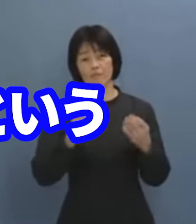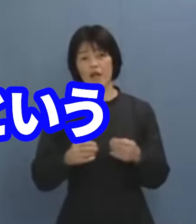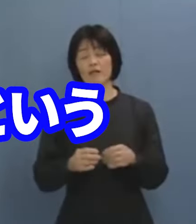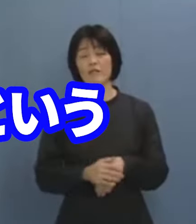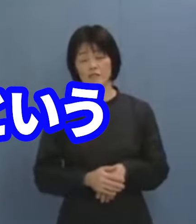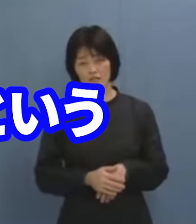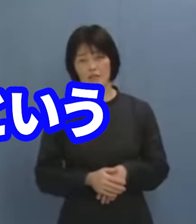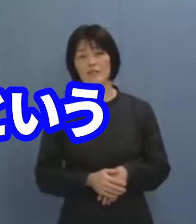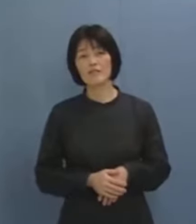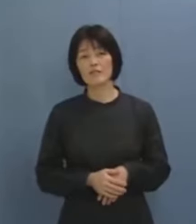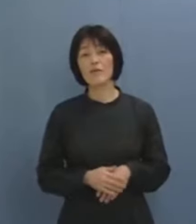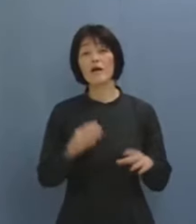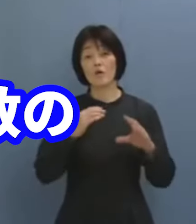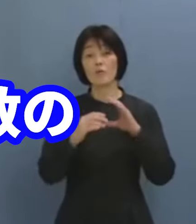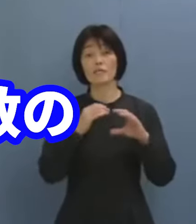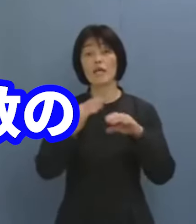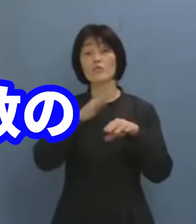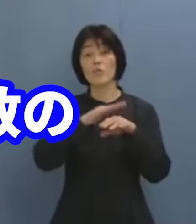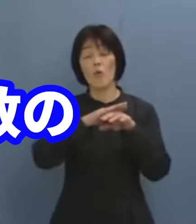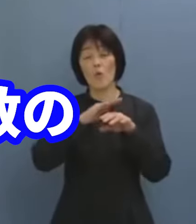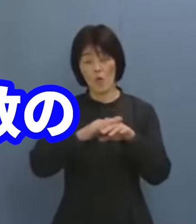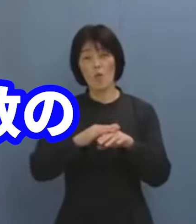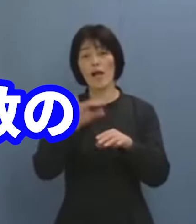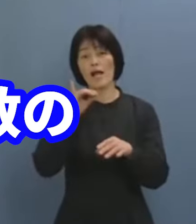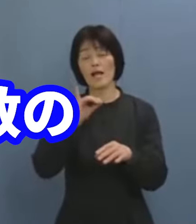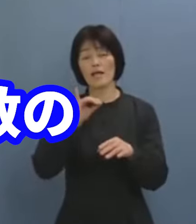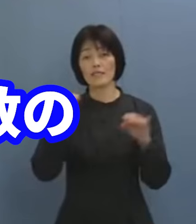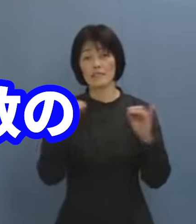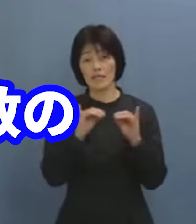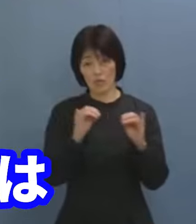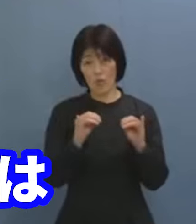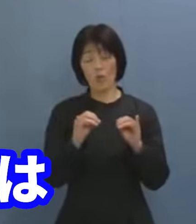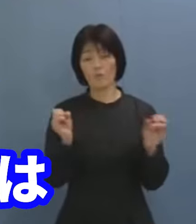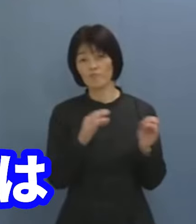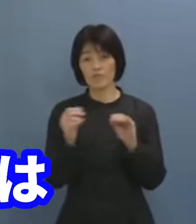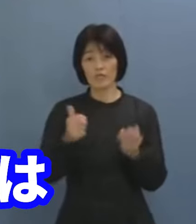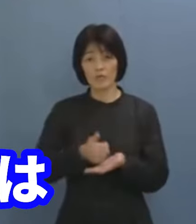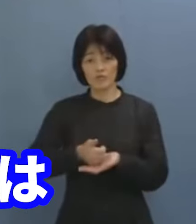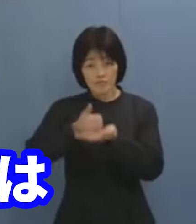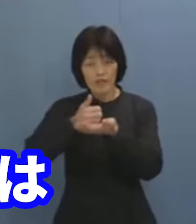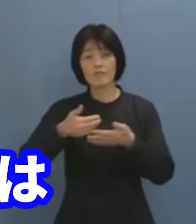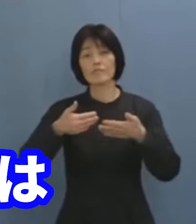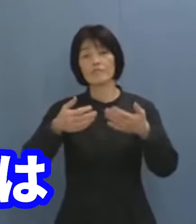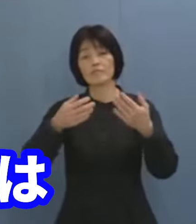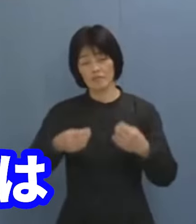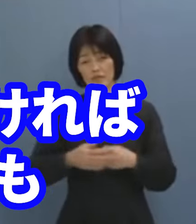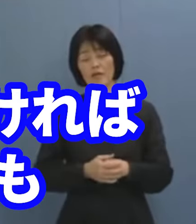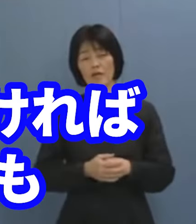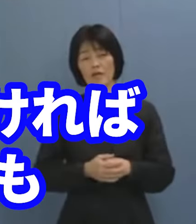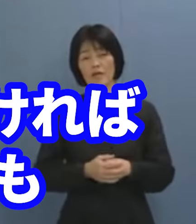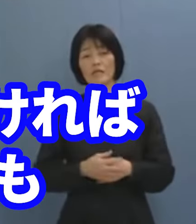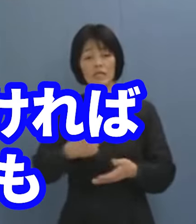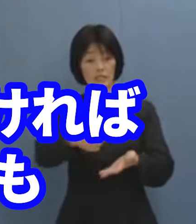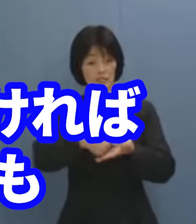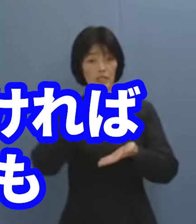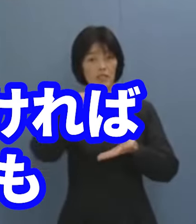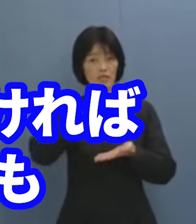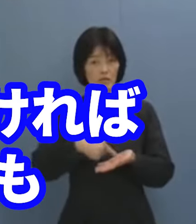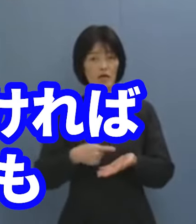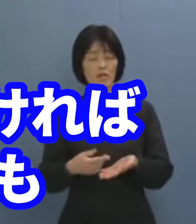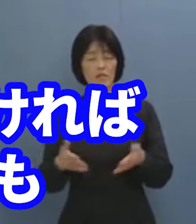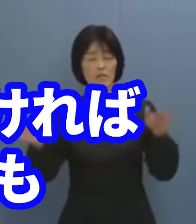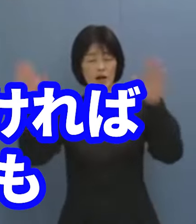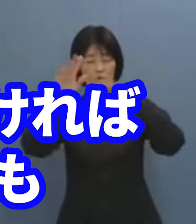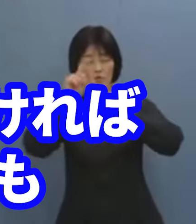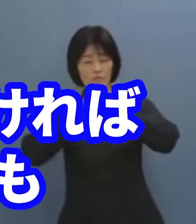たということは事実です。でご指摘でいただいた件数のすべてが深夜か休日かっていうのはちょっと正確に見